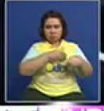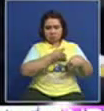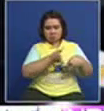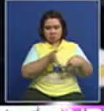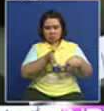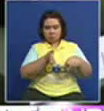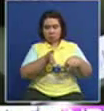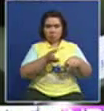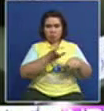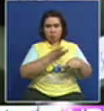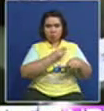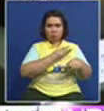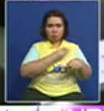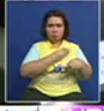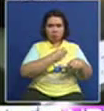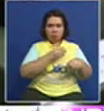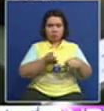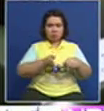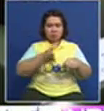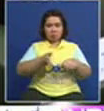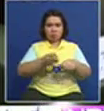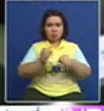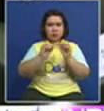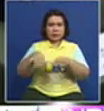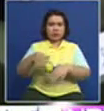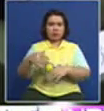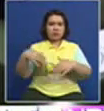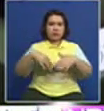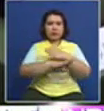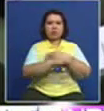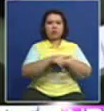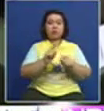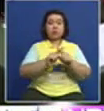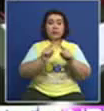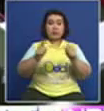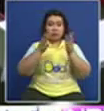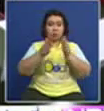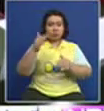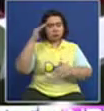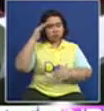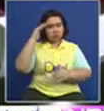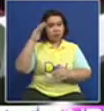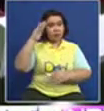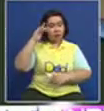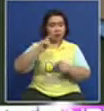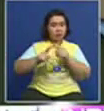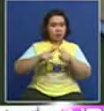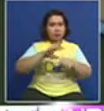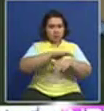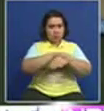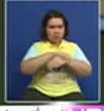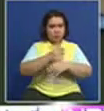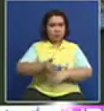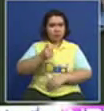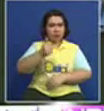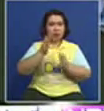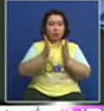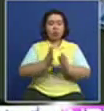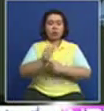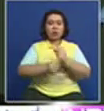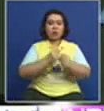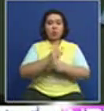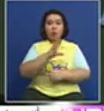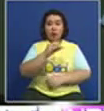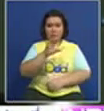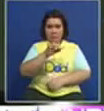ดกลับแตกตื่นและพากันทิ้งรถจักรยานยนต์หนีไปแต่เจ้าหน้าที่สามารถจับกลุ่มนายจะซื้อจะแสอายุ58ปี